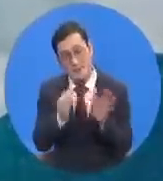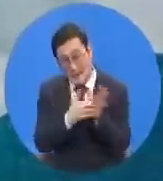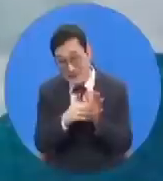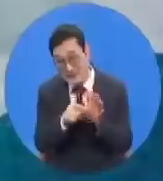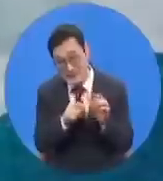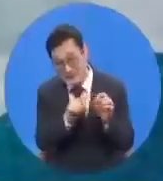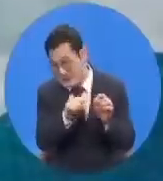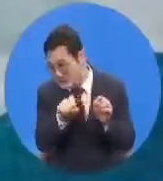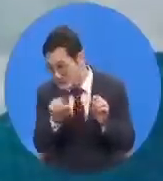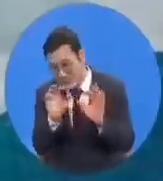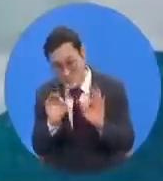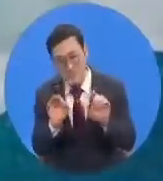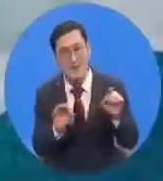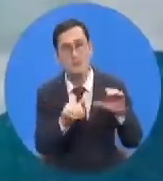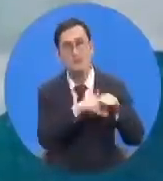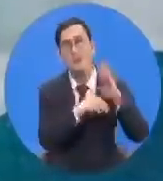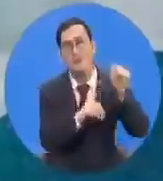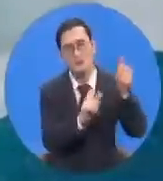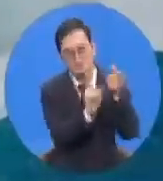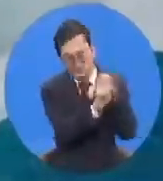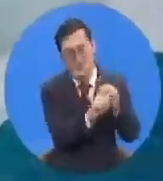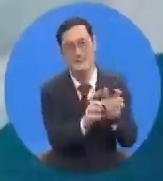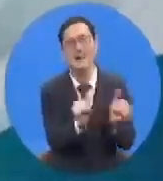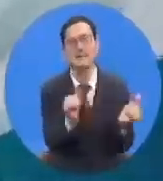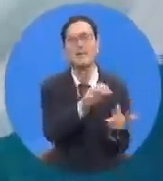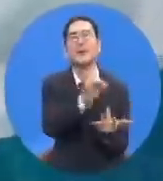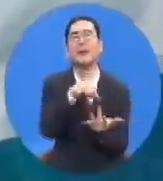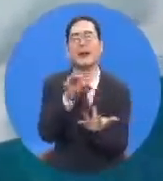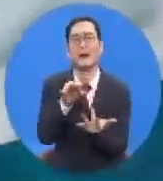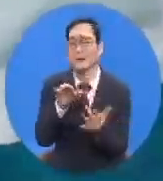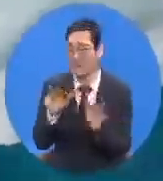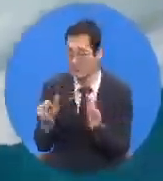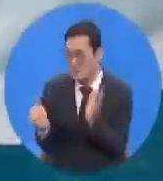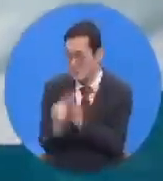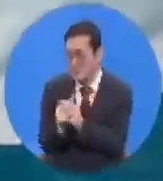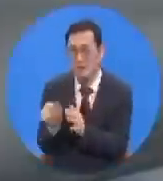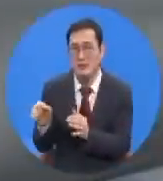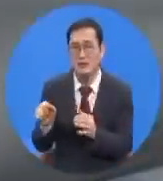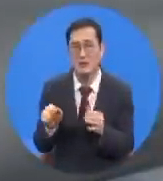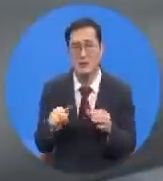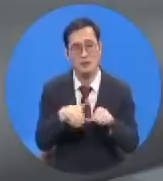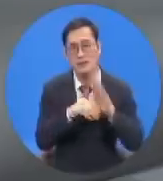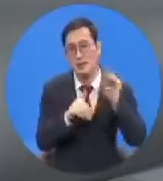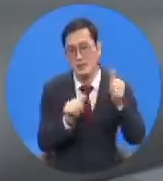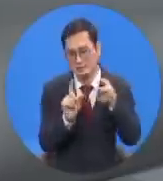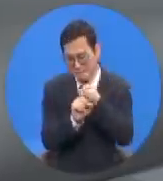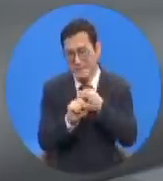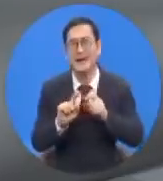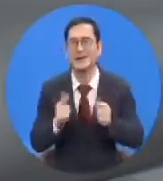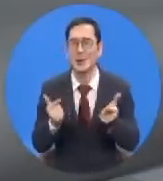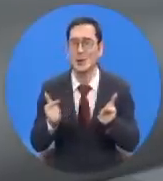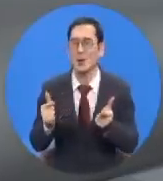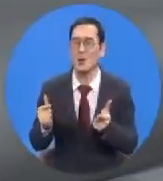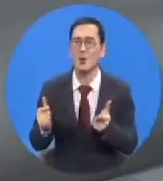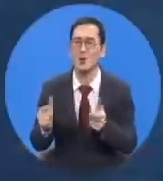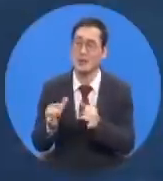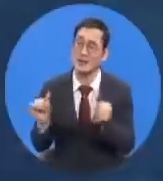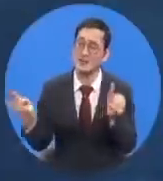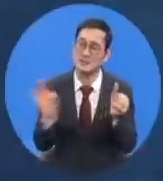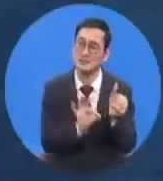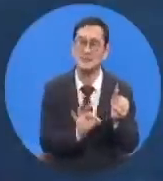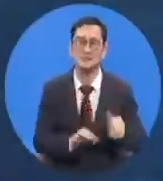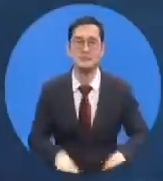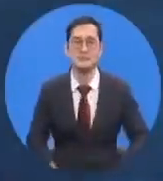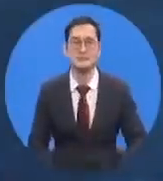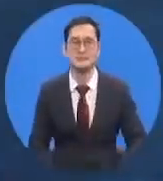자, 이걸 어떻게 봐야 될까요? 비장의 한 수일까요? 청와대 측에? 비장이라고 표현하기는 좀 그럴 것 같아요. 아, 그래요? 네. 선거